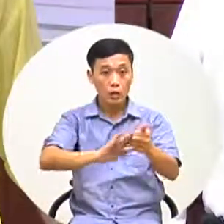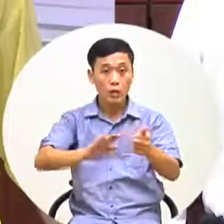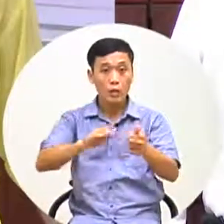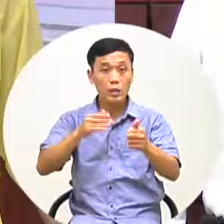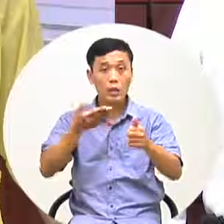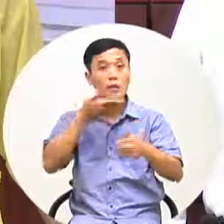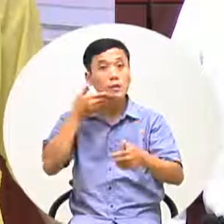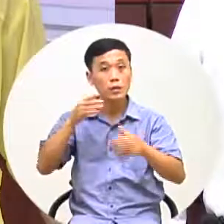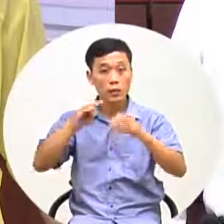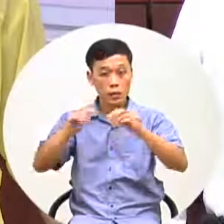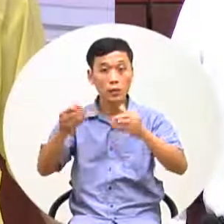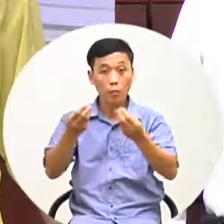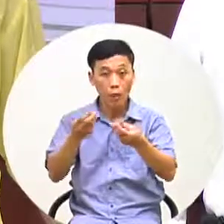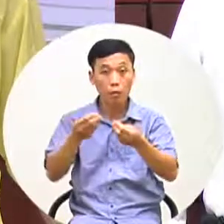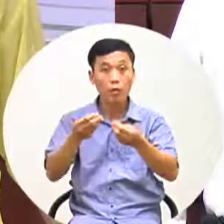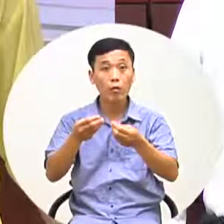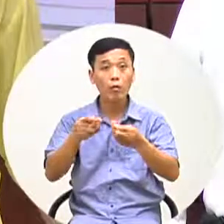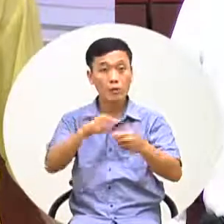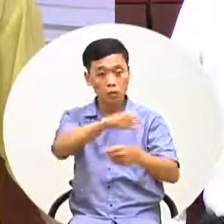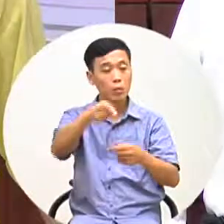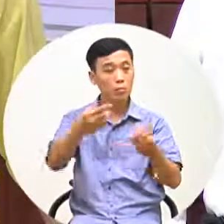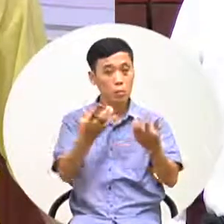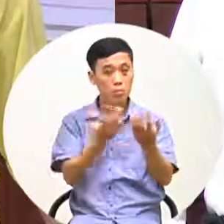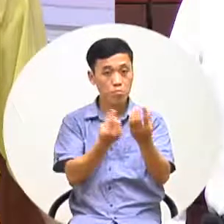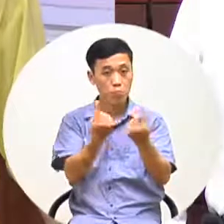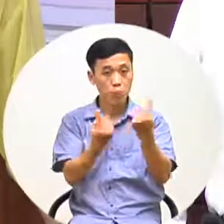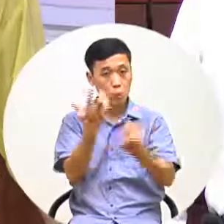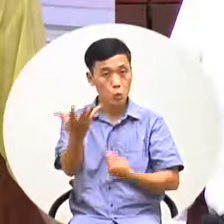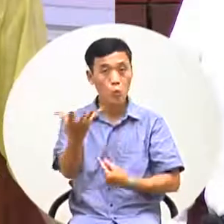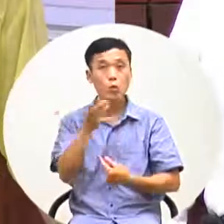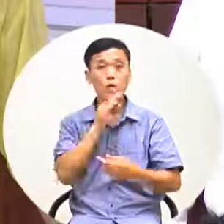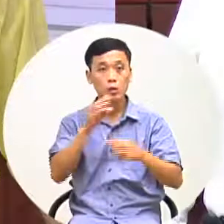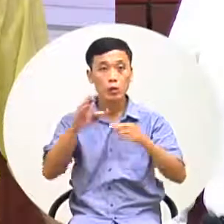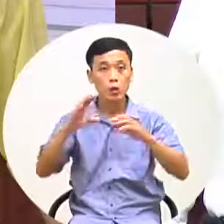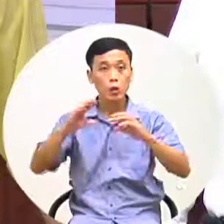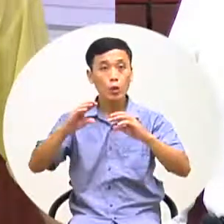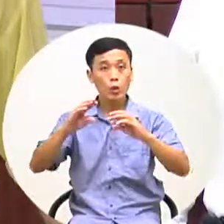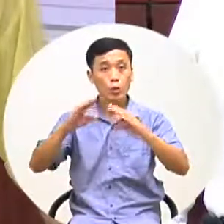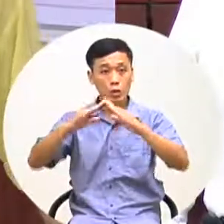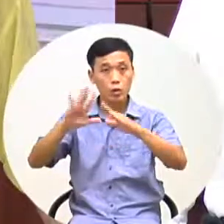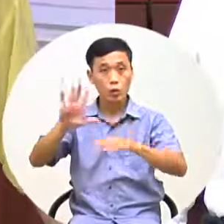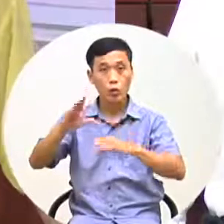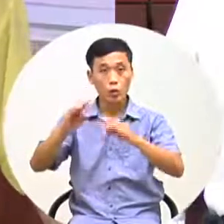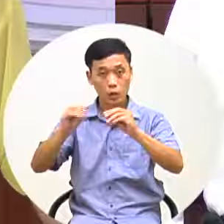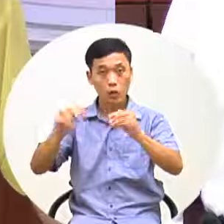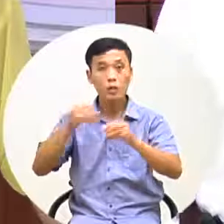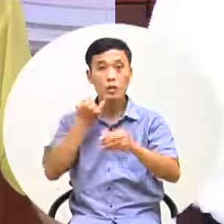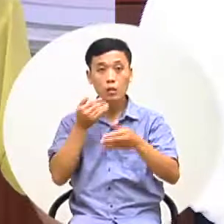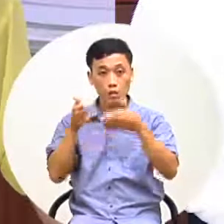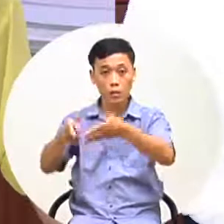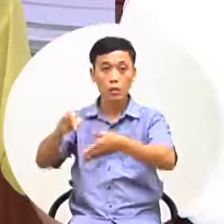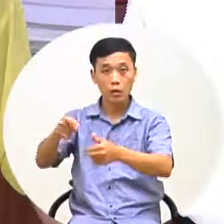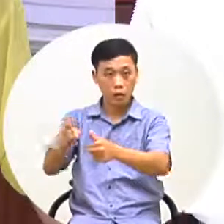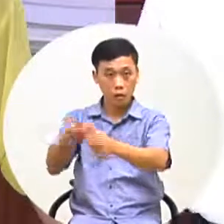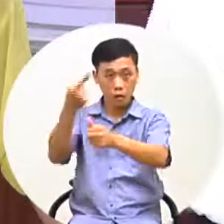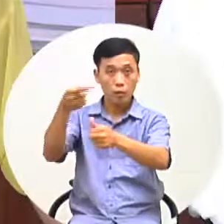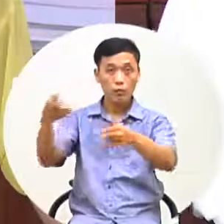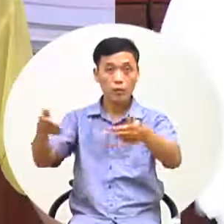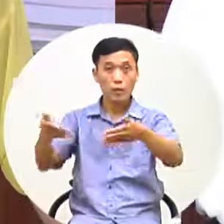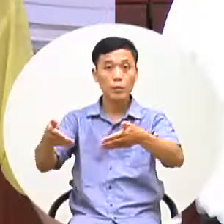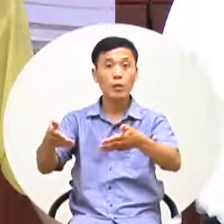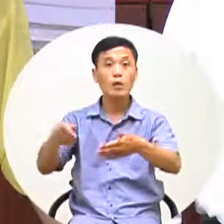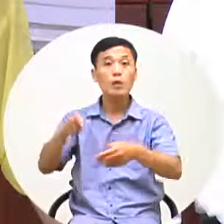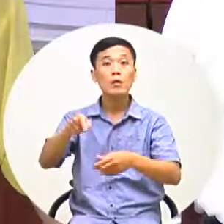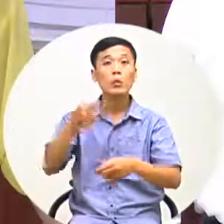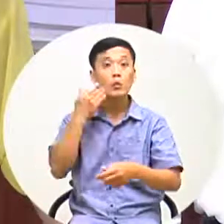啦，各位。国家的地啦，那个部分先开。如果可以的话，你们大概什么时候可以做？ 那个这个部分整